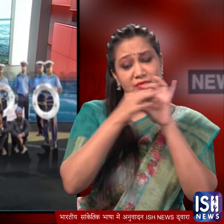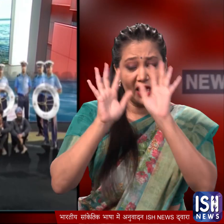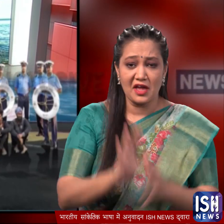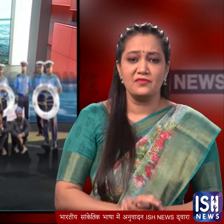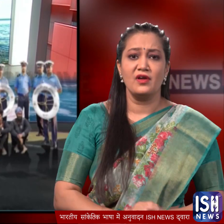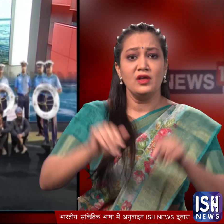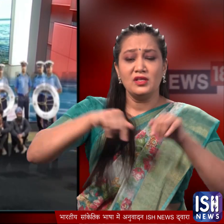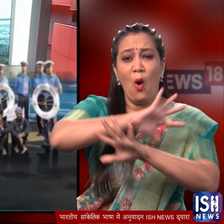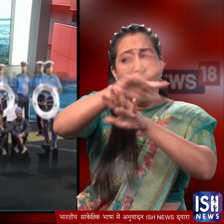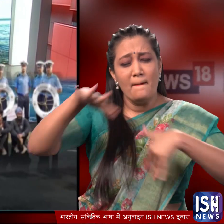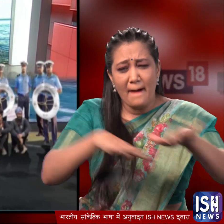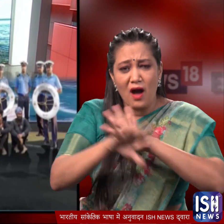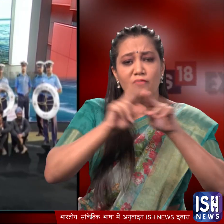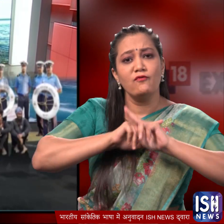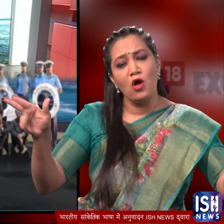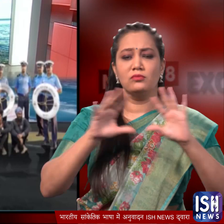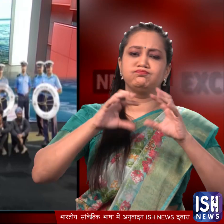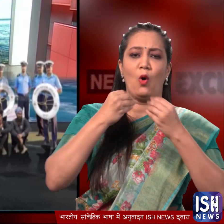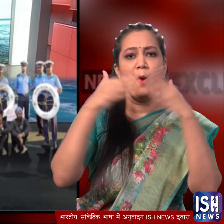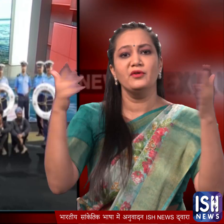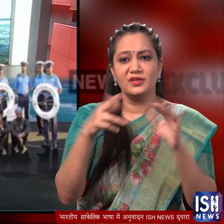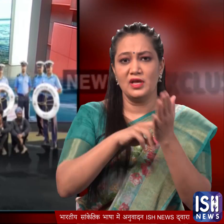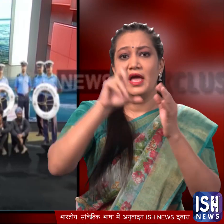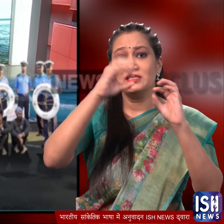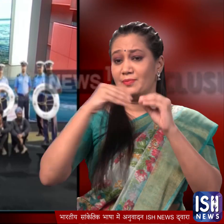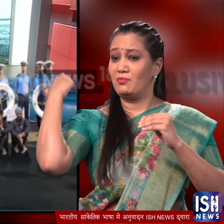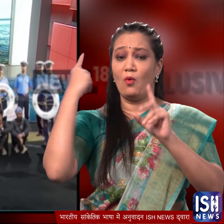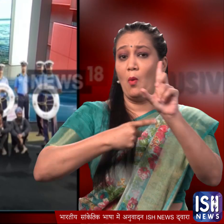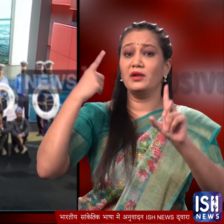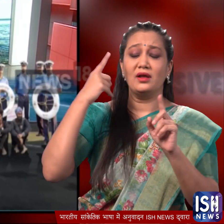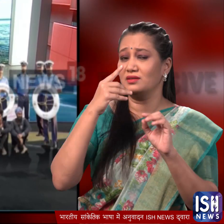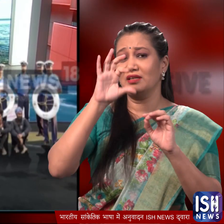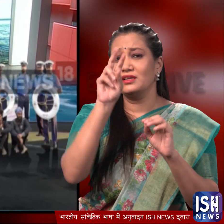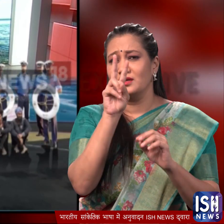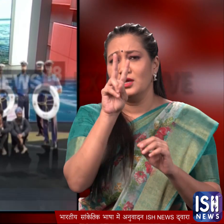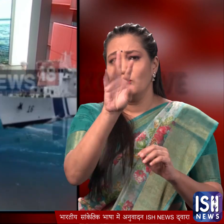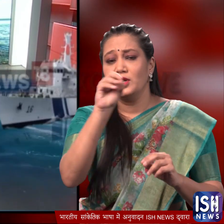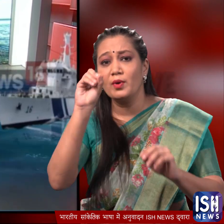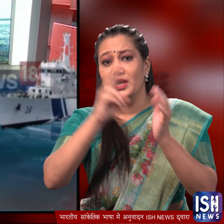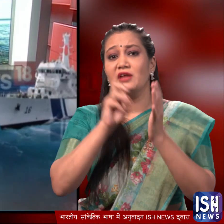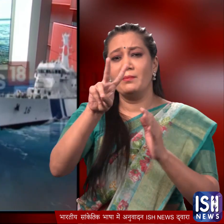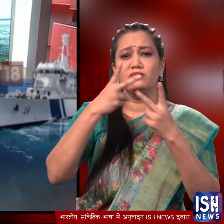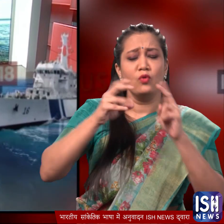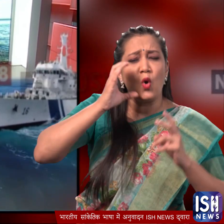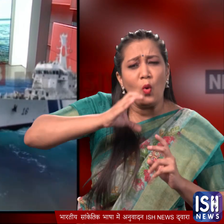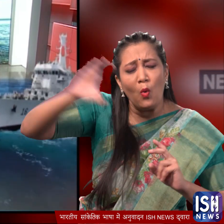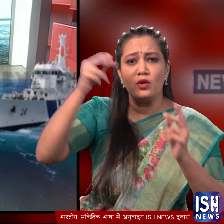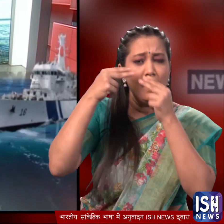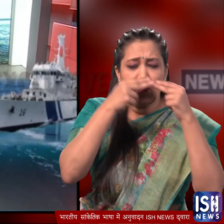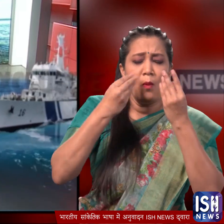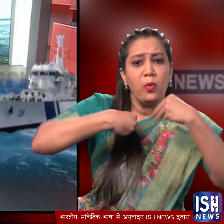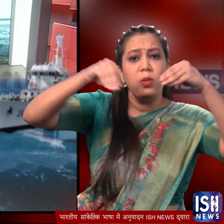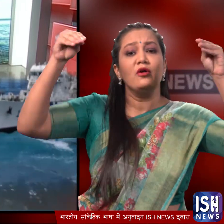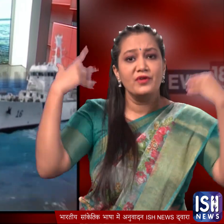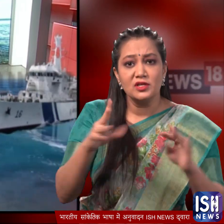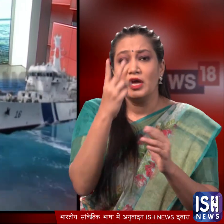हुआ है। इस पूरे खेल का पर्दाफाश करने में एनसीबी की टीम पिछले साल नवंबर से लगी थी क्योंकि पिछले साल नवंबर में करोड़ों रुपए की ड्रग्स की